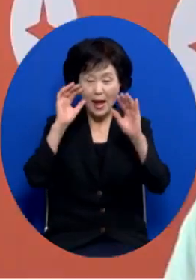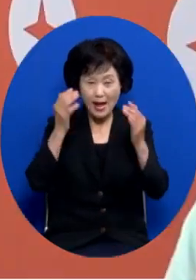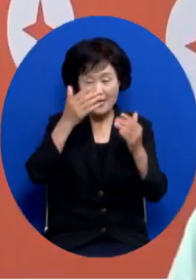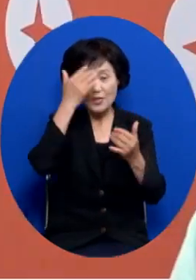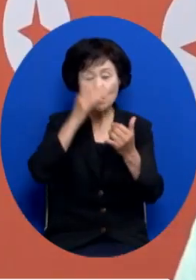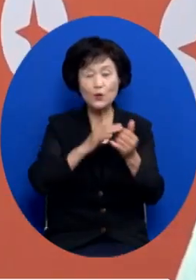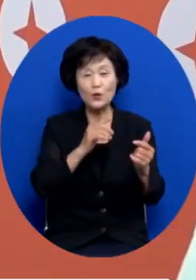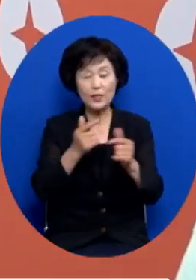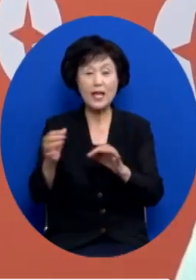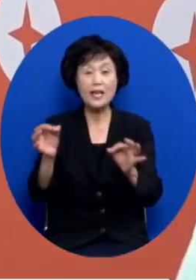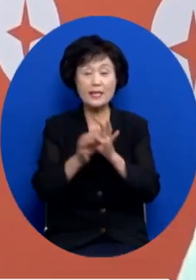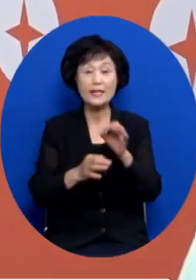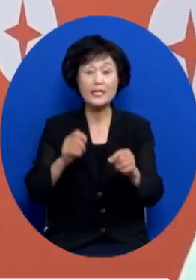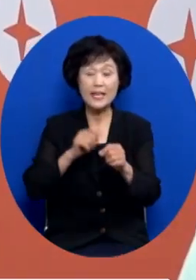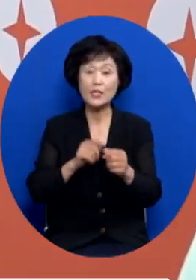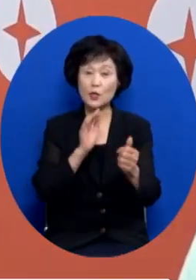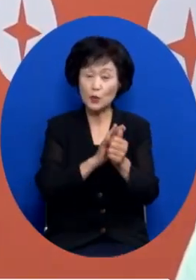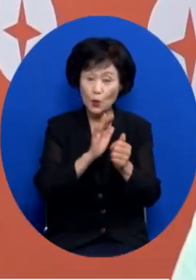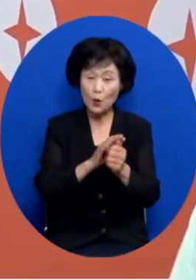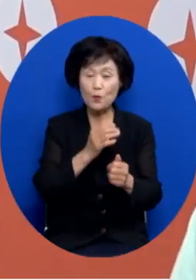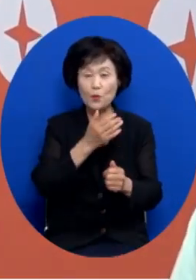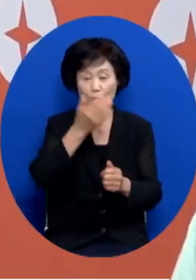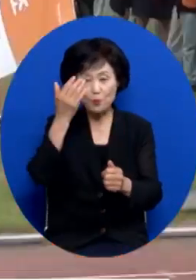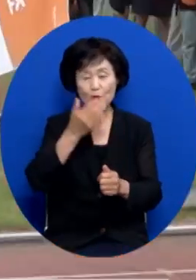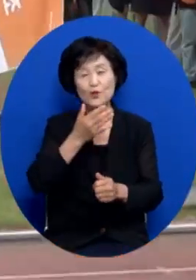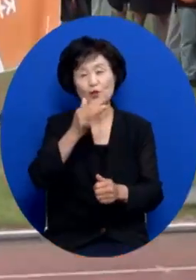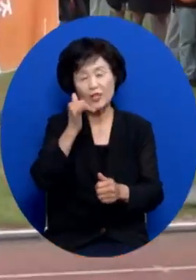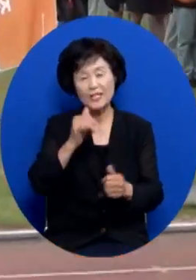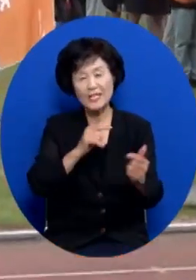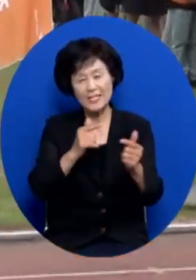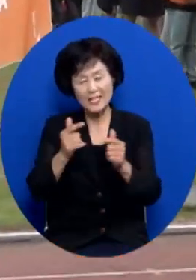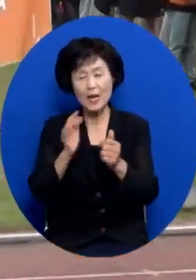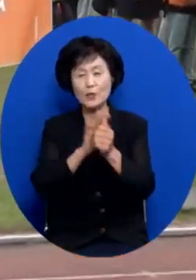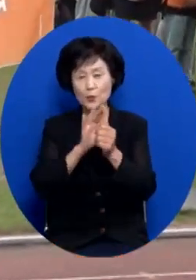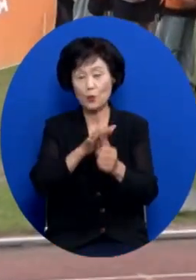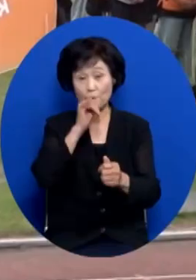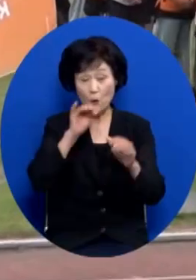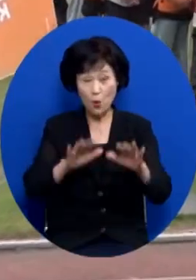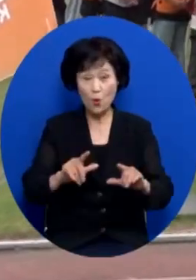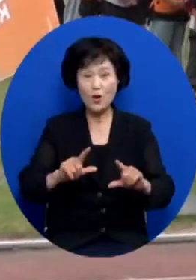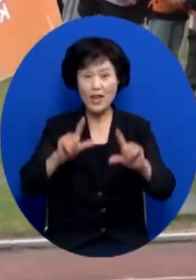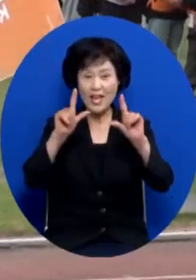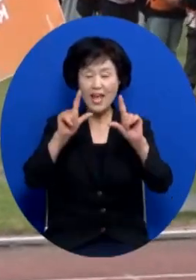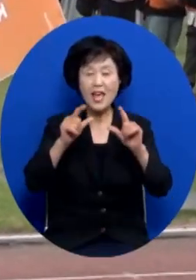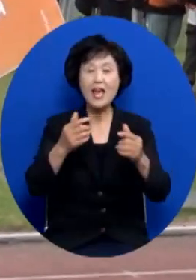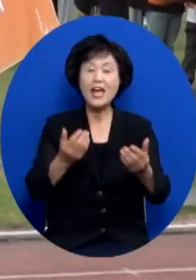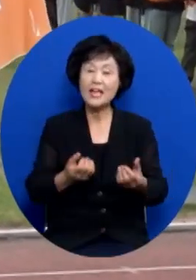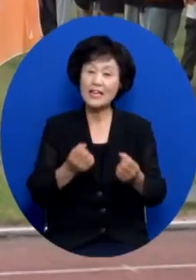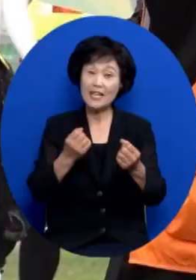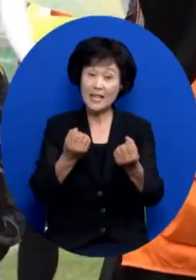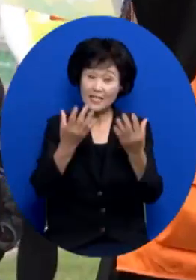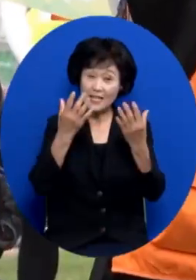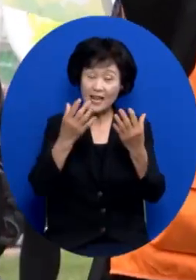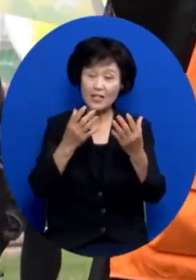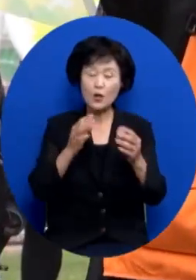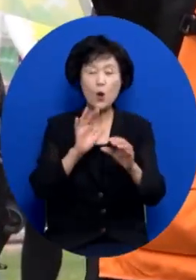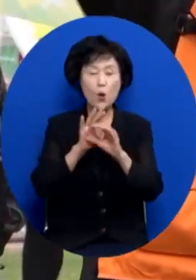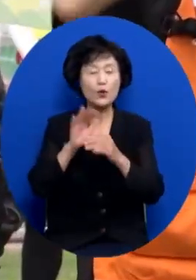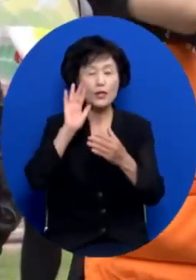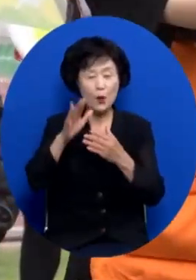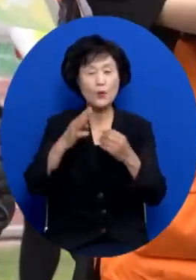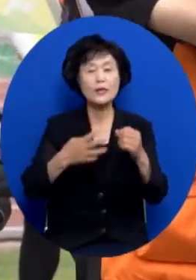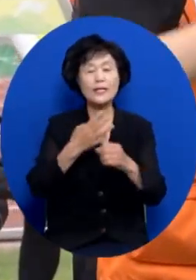아니라 꿈꿀 수 있는 기회를 주기 위해 기획됐습니다. 특히 올해 행사는 코로나19 발생 이후 4년 만에 열려 역대 최대